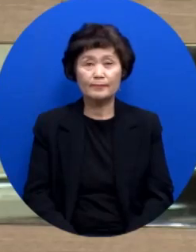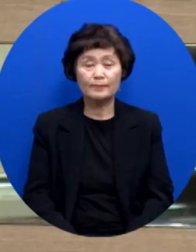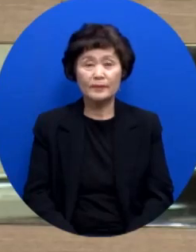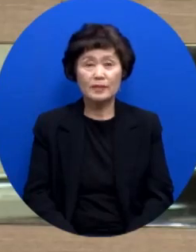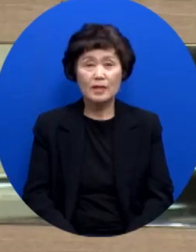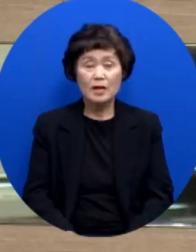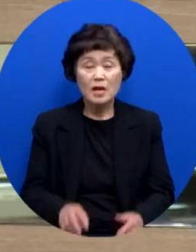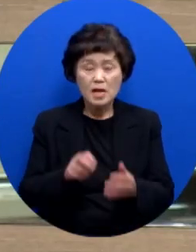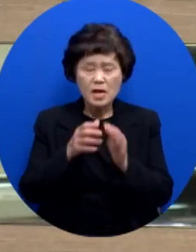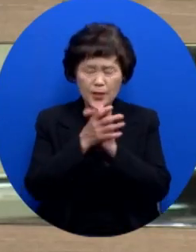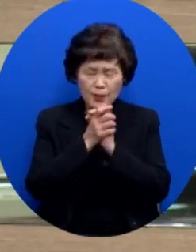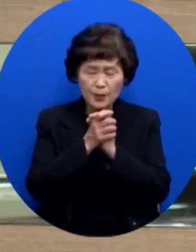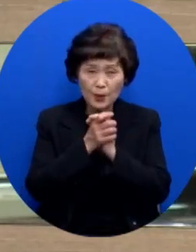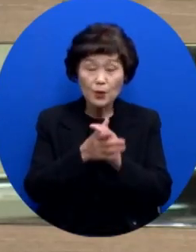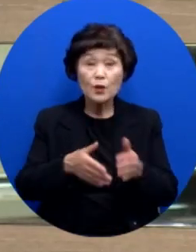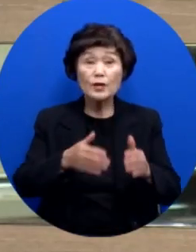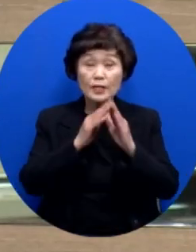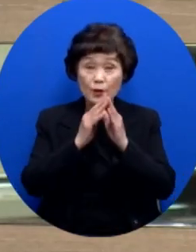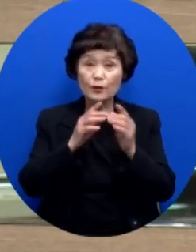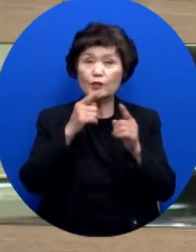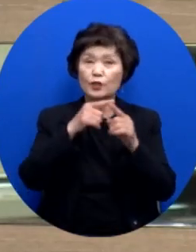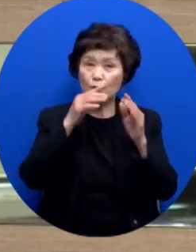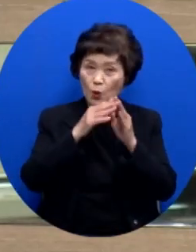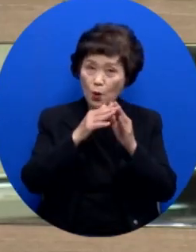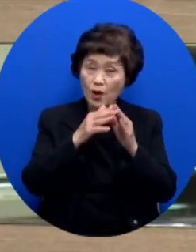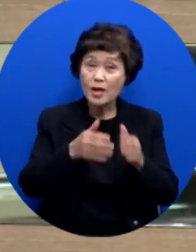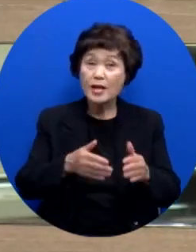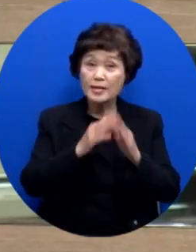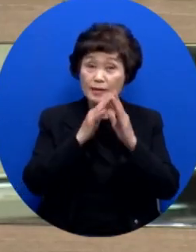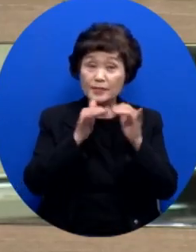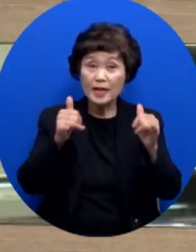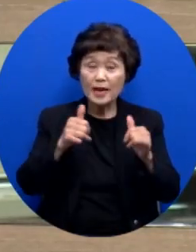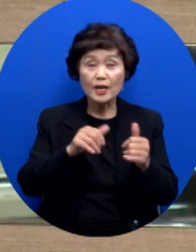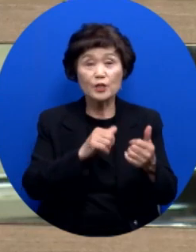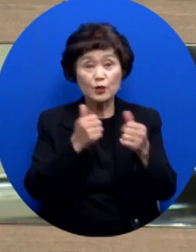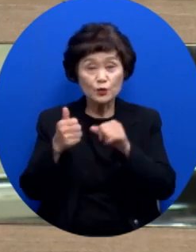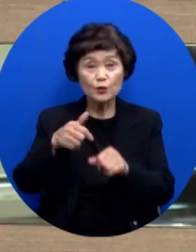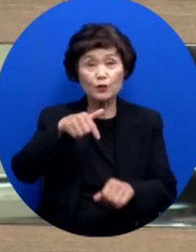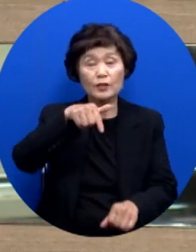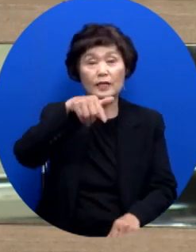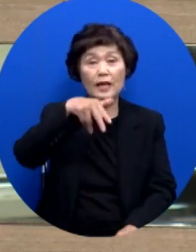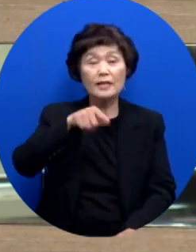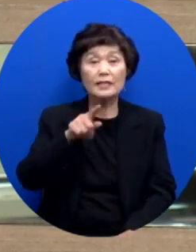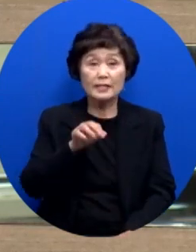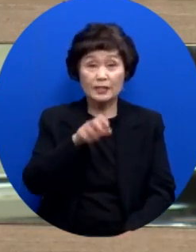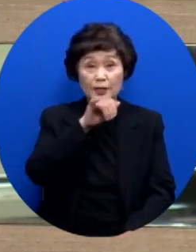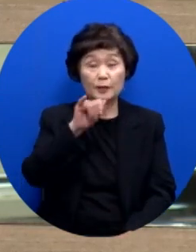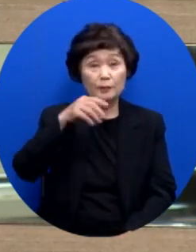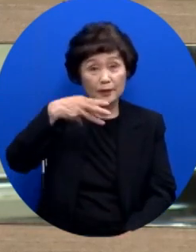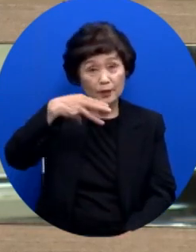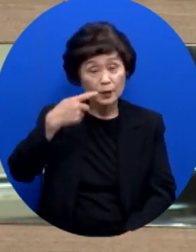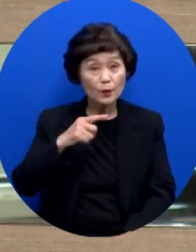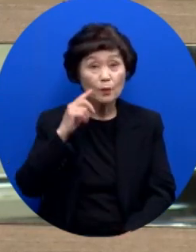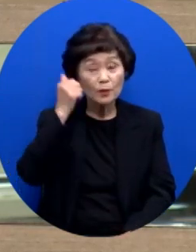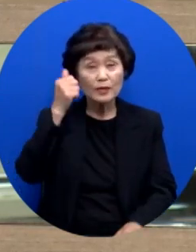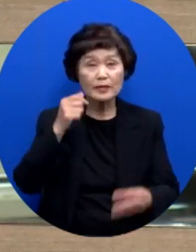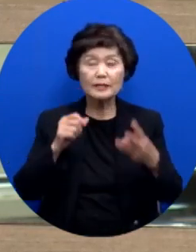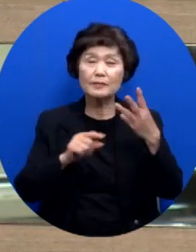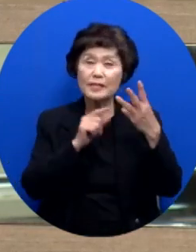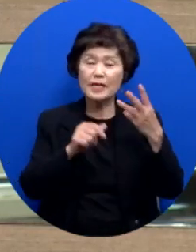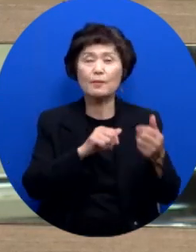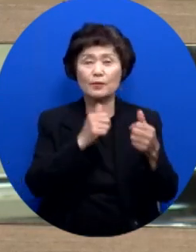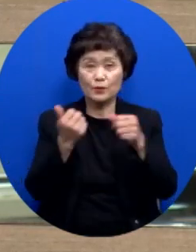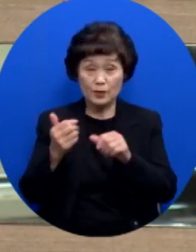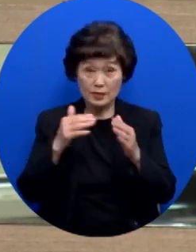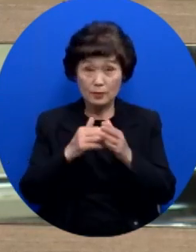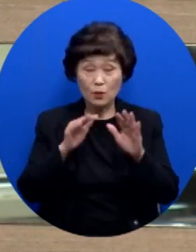무릎으로 세워진 교회, 부산 수용로 교회 설립자인 고 정필도 원로 목사님이 지난 3월 별세했습니다. 오늘은 정